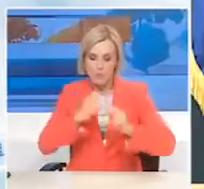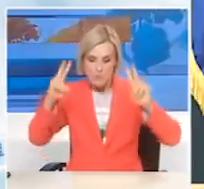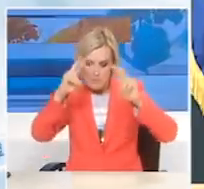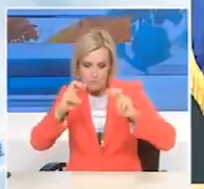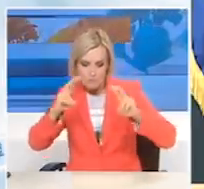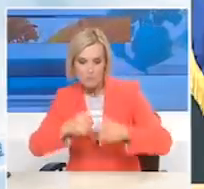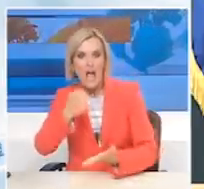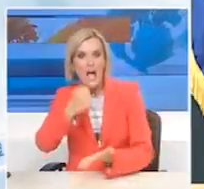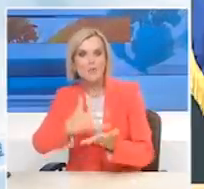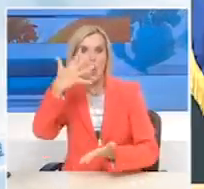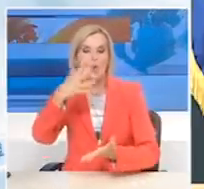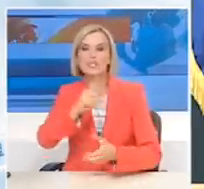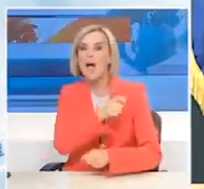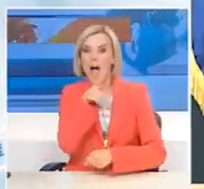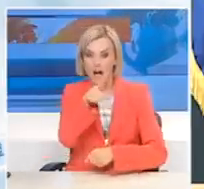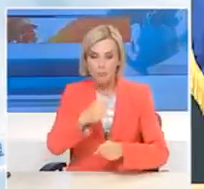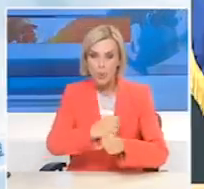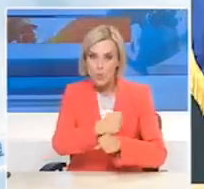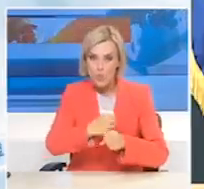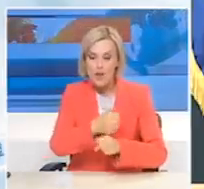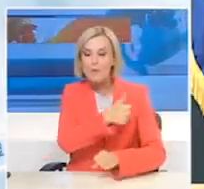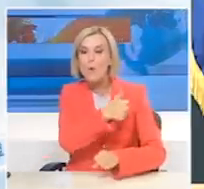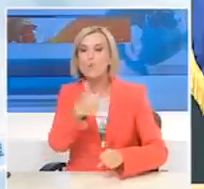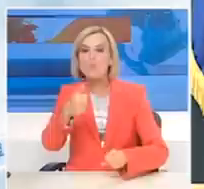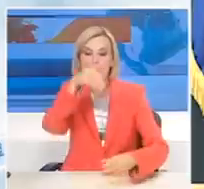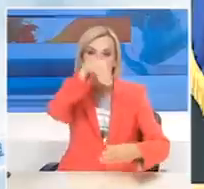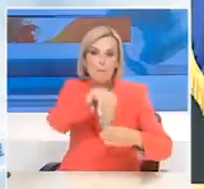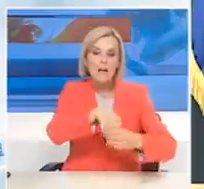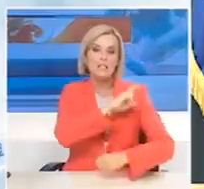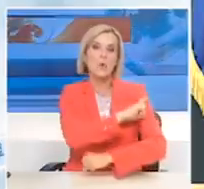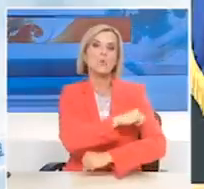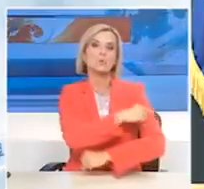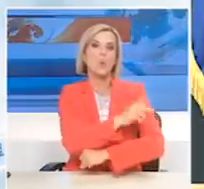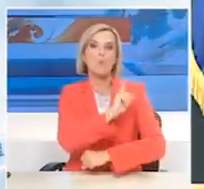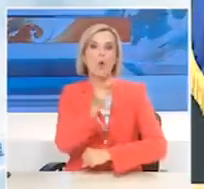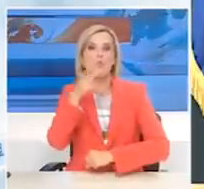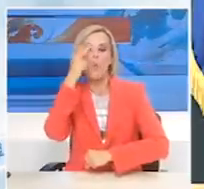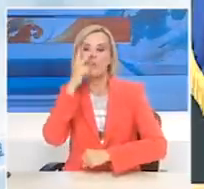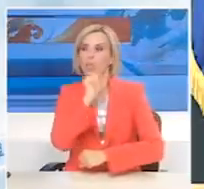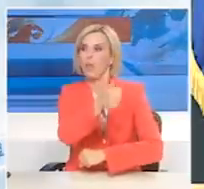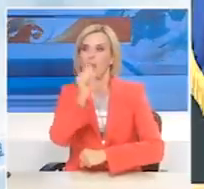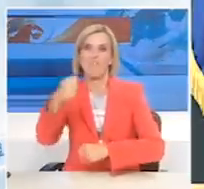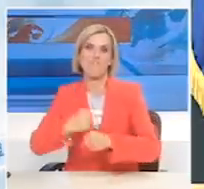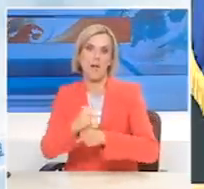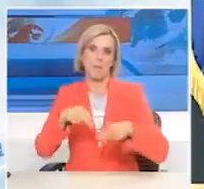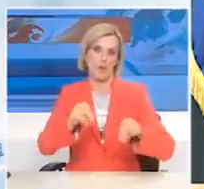που θα δίνεται μόνο σε νοσοκομεία, με τους κανόνες της ιατρικής επιστήμης και με προσεκτική παρακολούθηση των ασθενών.